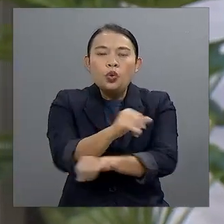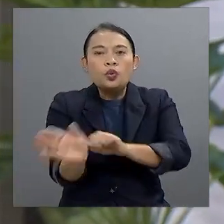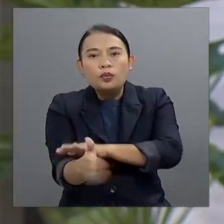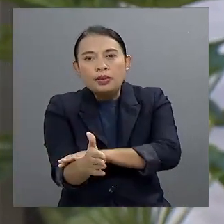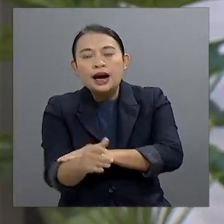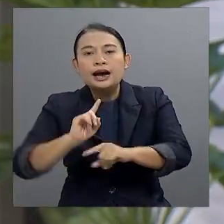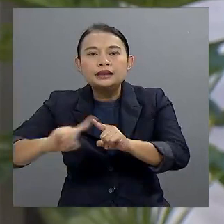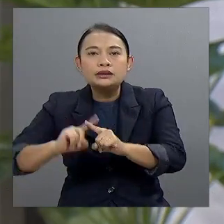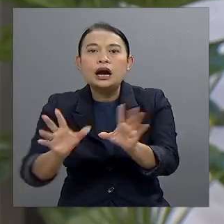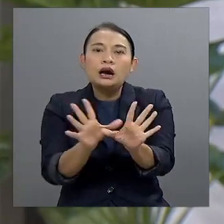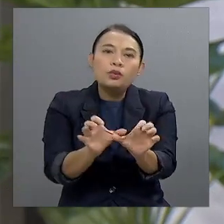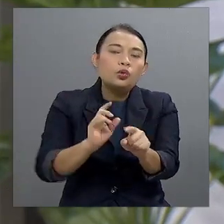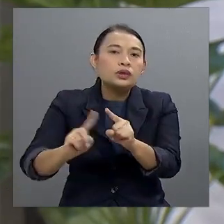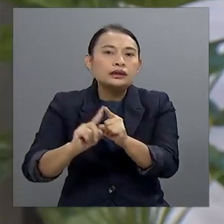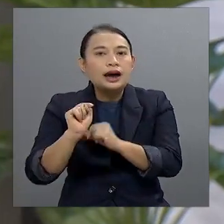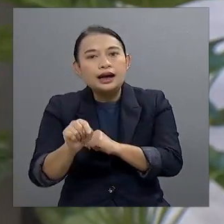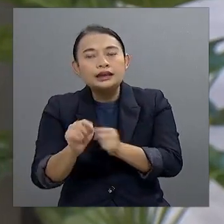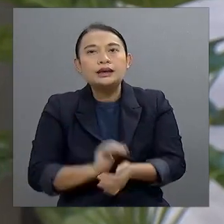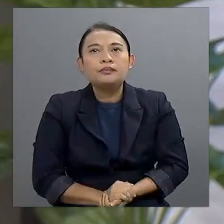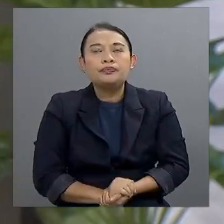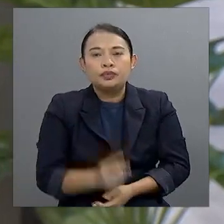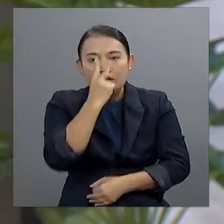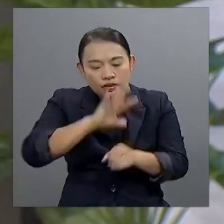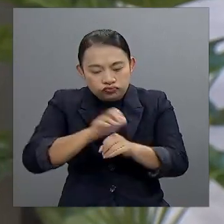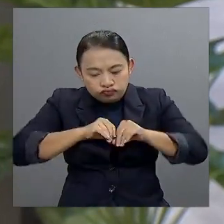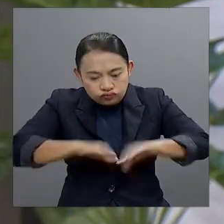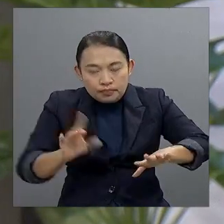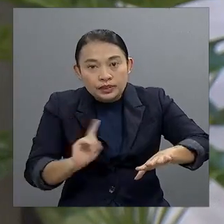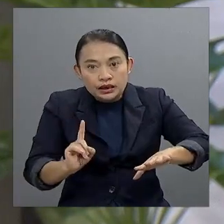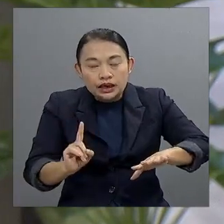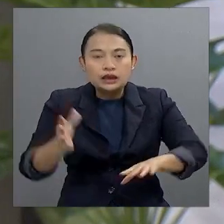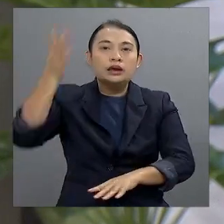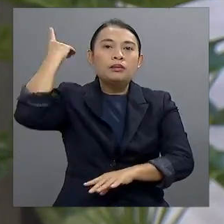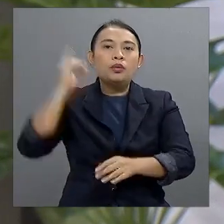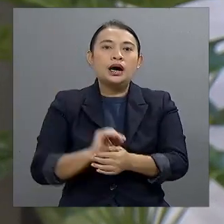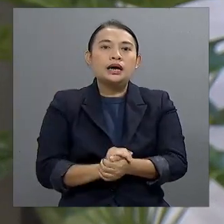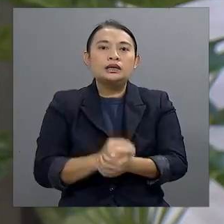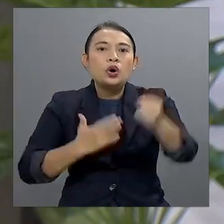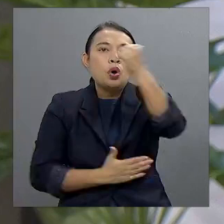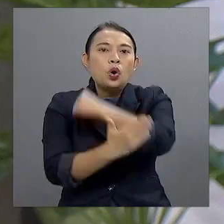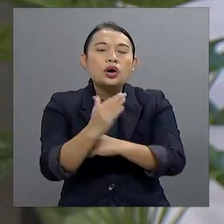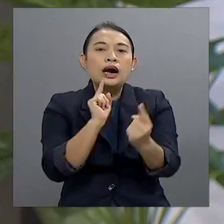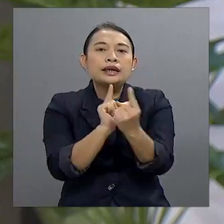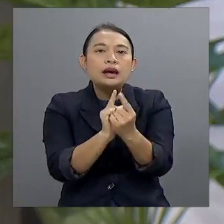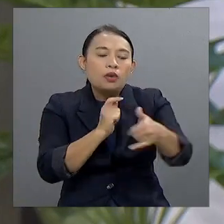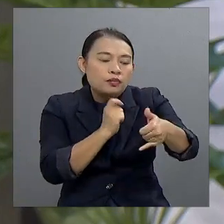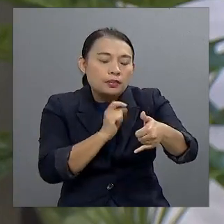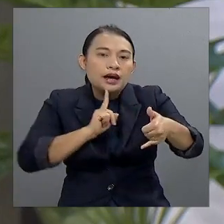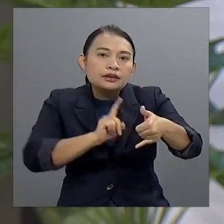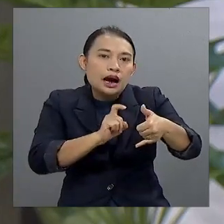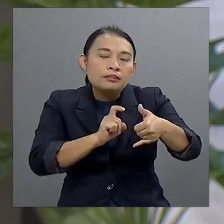นั้นเนี่ยมันไปได้กว้างได้ไกลขึ้นหรือเปล่านะครับเมื่อวานนี้ครับทางรายการของเราก็ได้มีโอกาสสัมภาษณ์นะครับกับท่านอธิบดีกรมประมงนะครับและท่